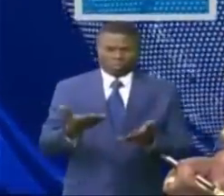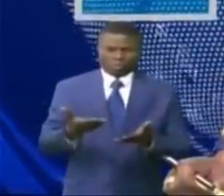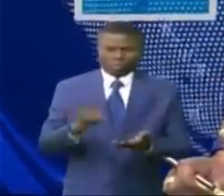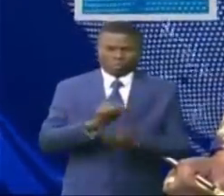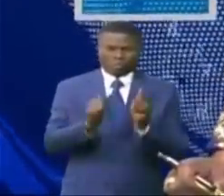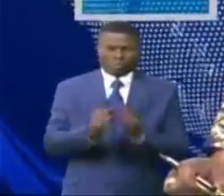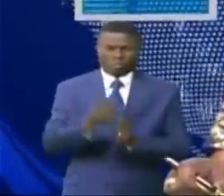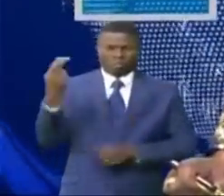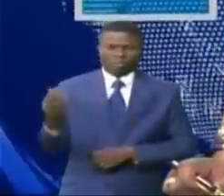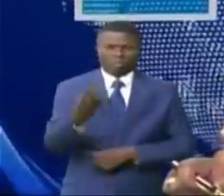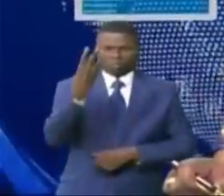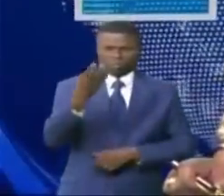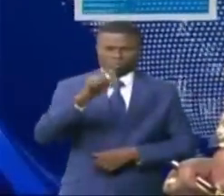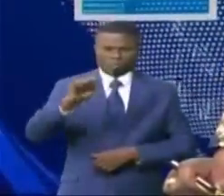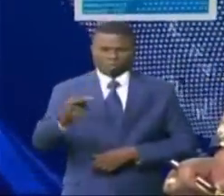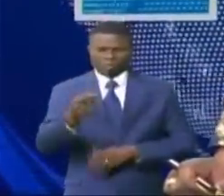de